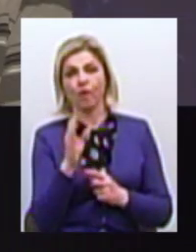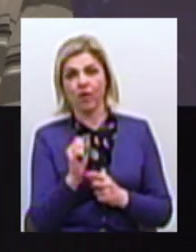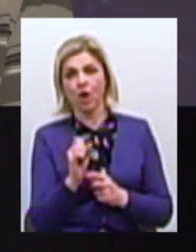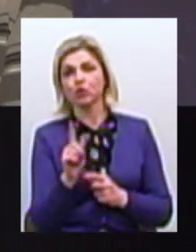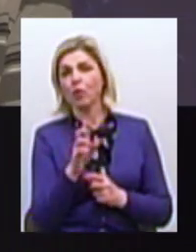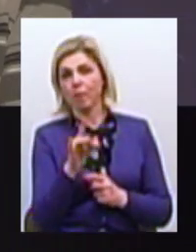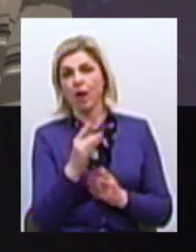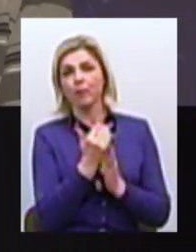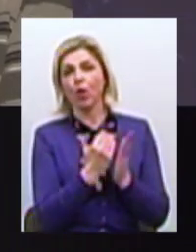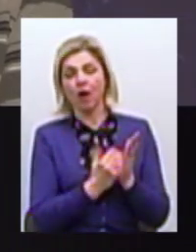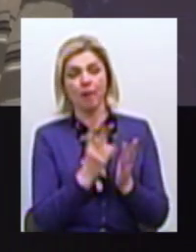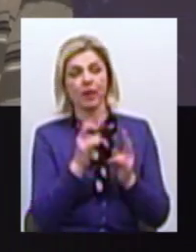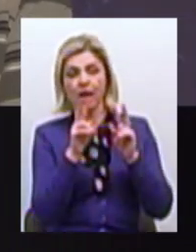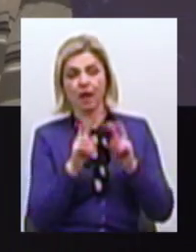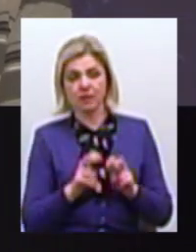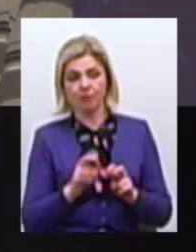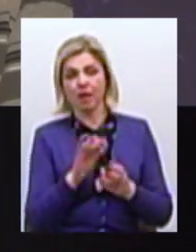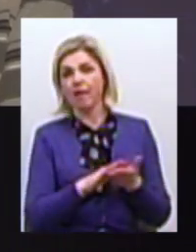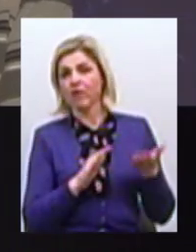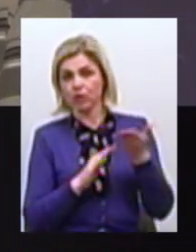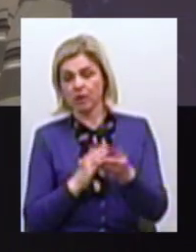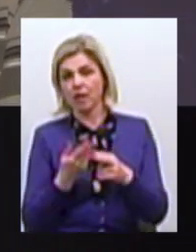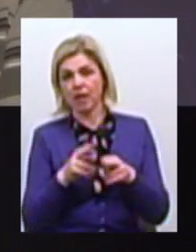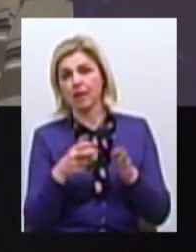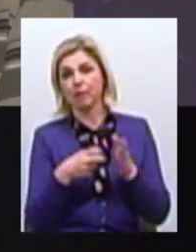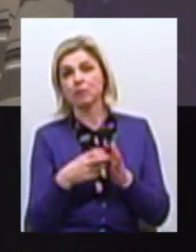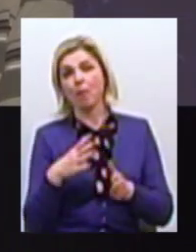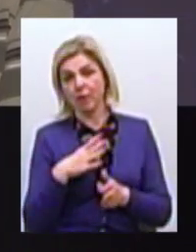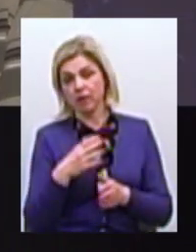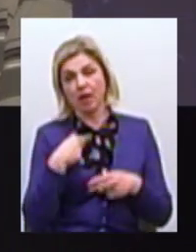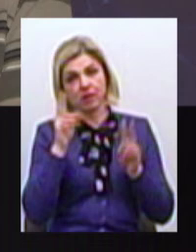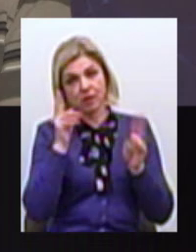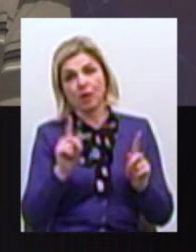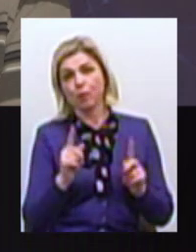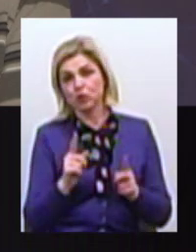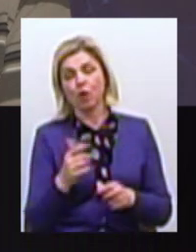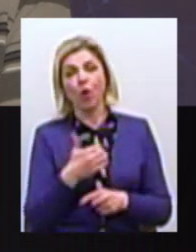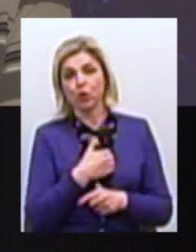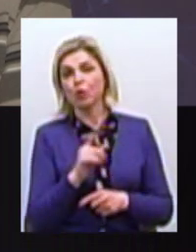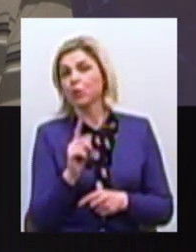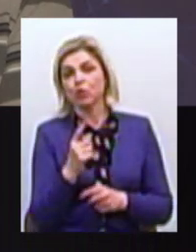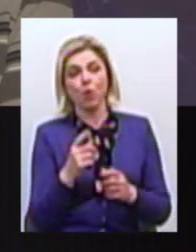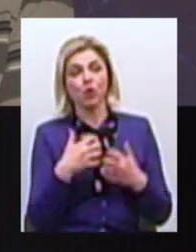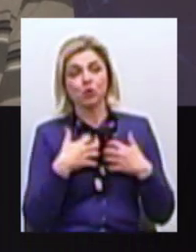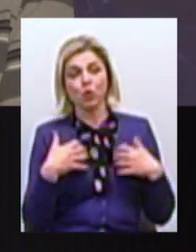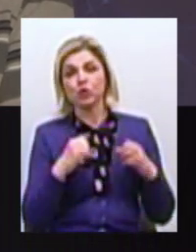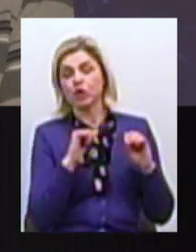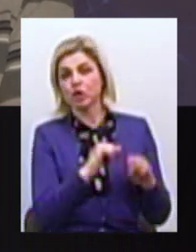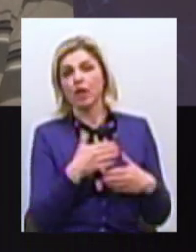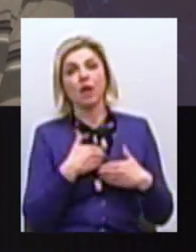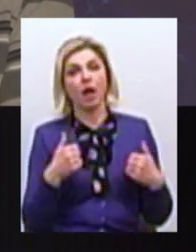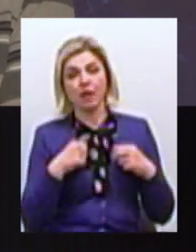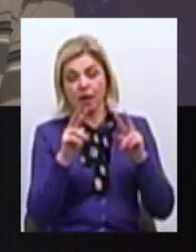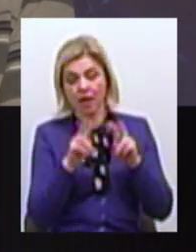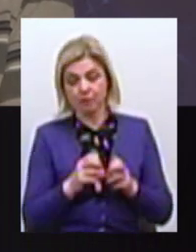и не рассматривать. Это письмо было. Я не знаю, почему зоозащитники хотят не рассматривать программы.